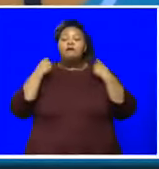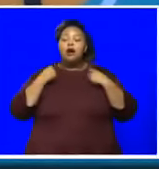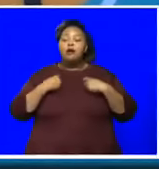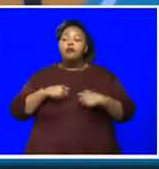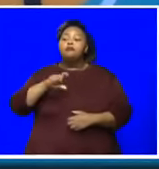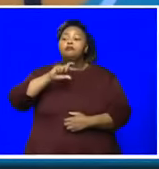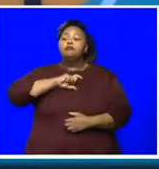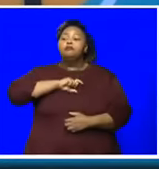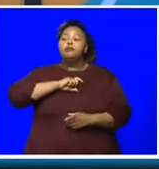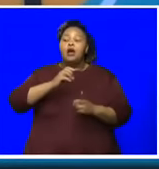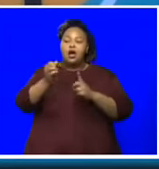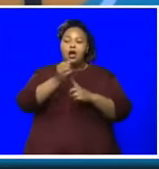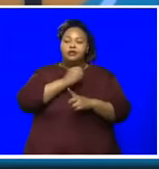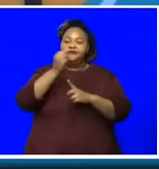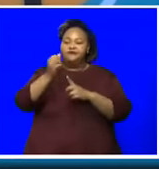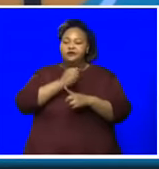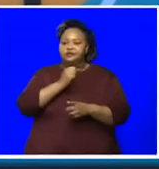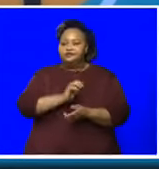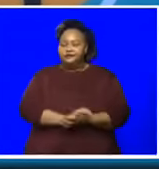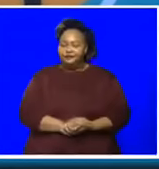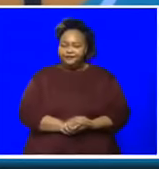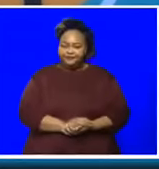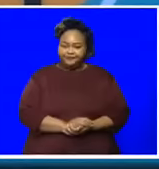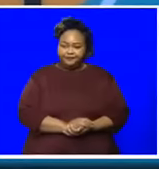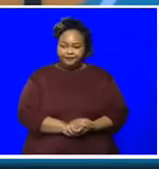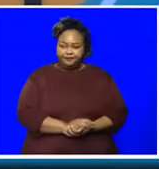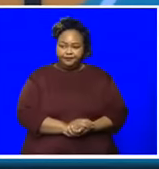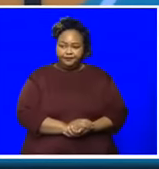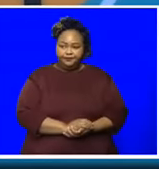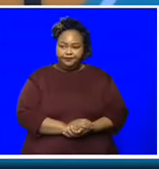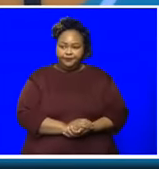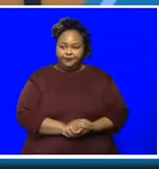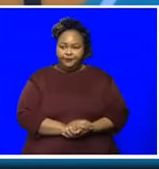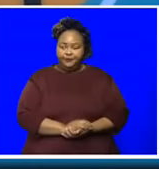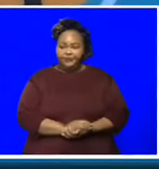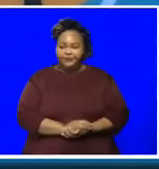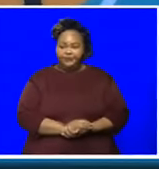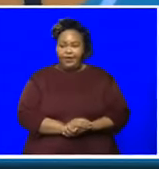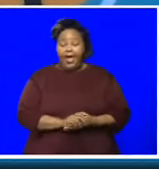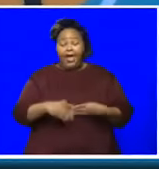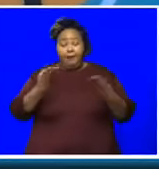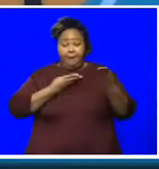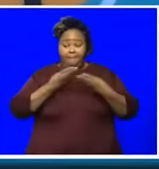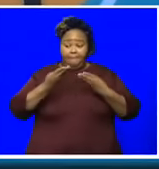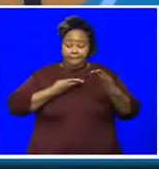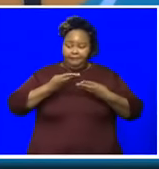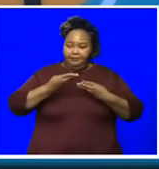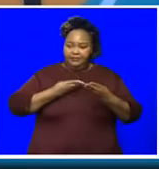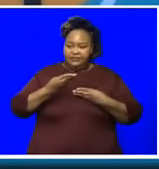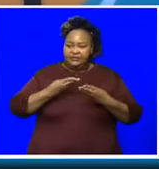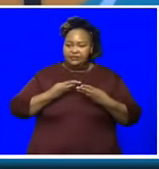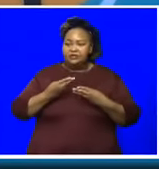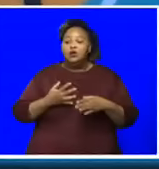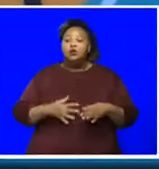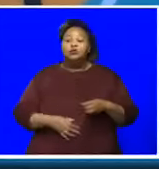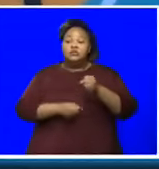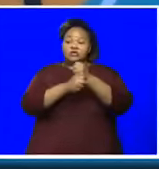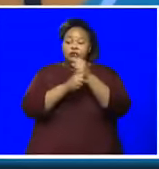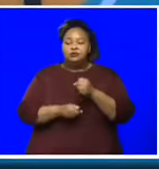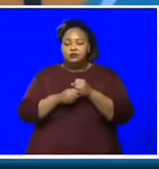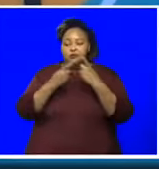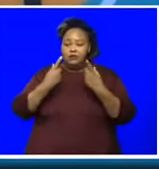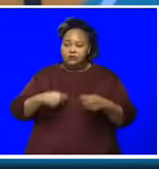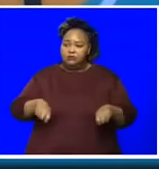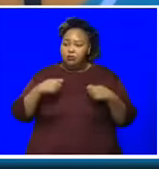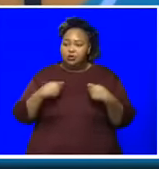guests, ladies and gentlemen, the investment of the private sector into local sport is never, it will never be in vain.